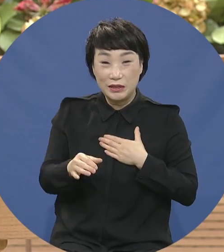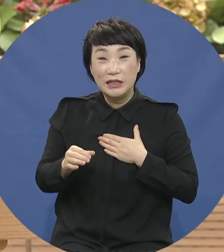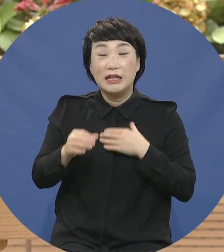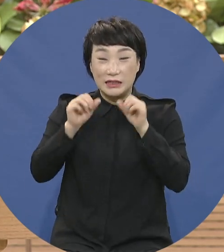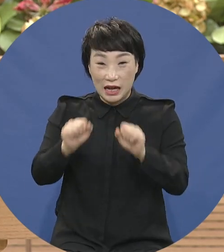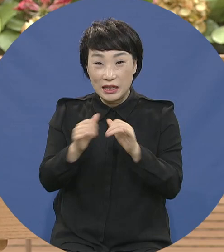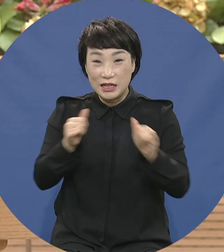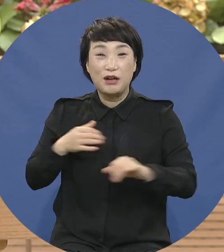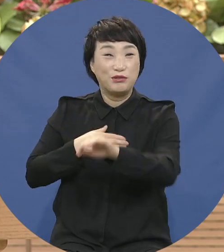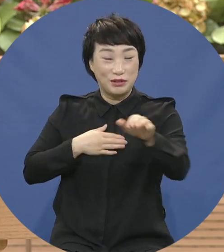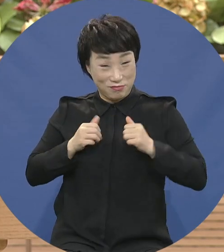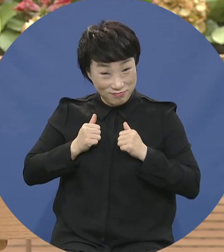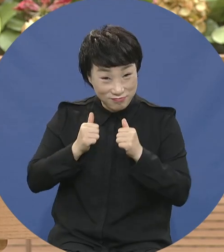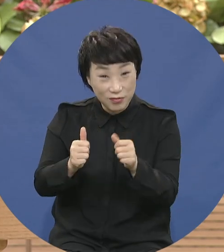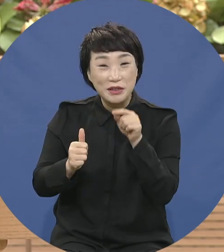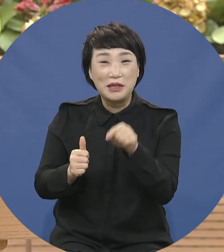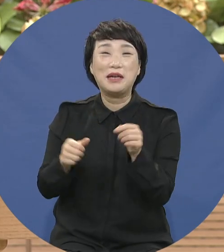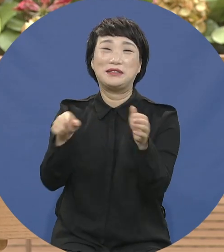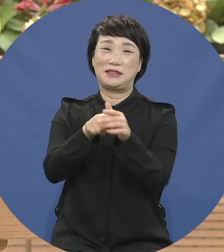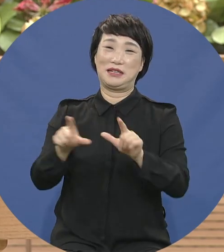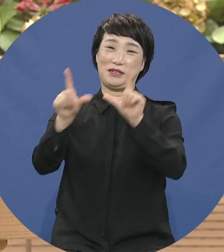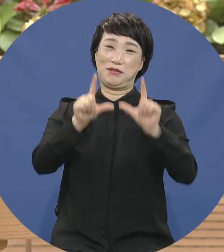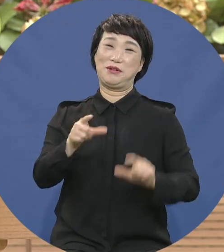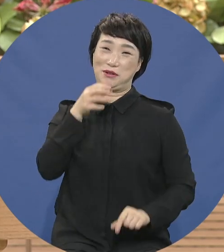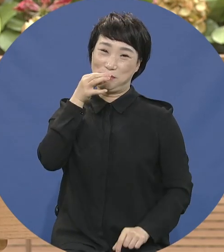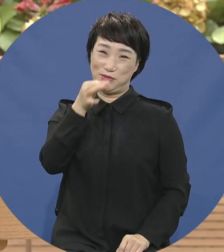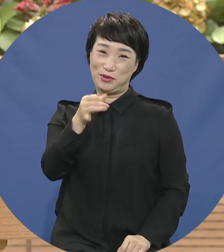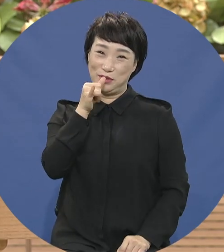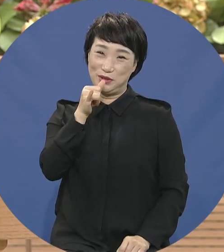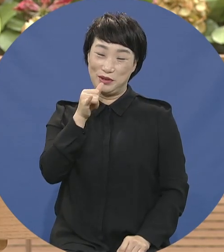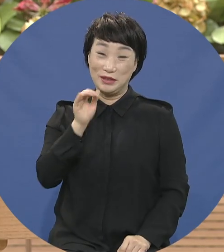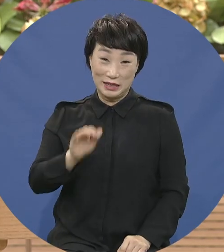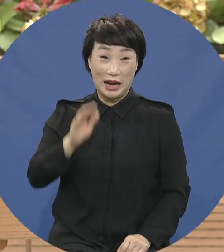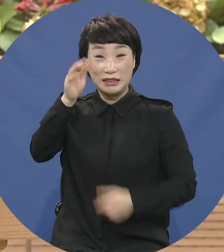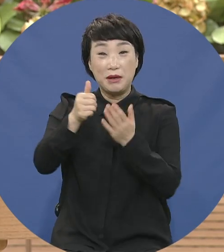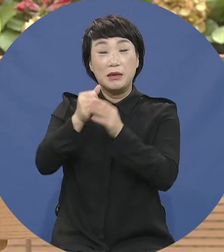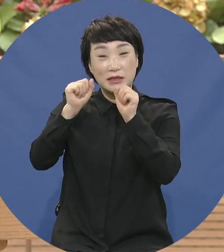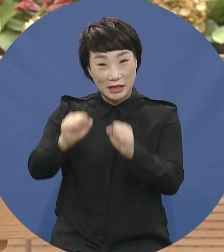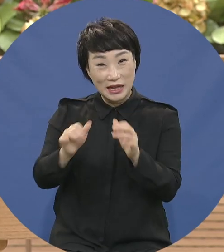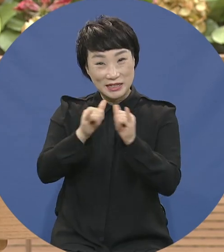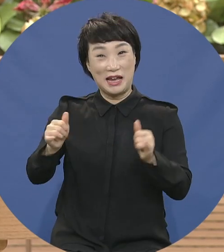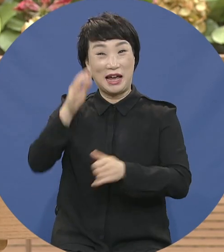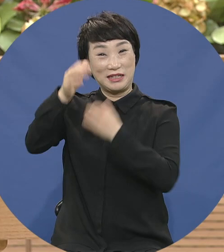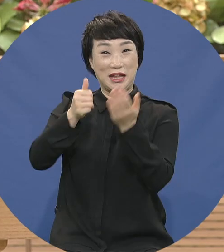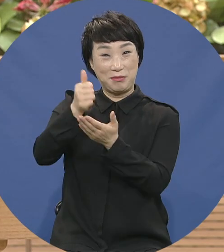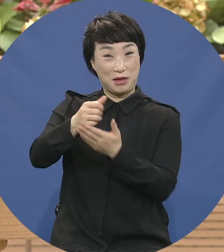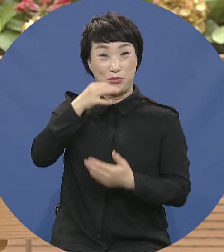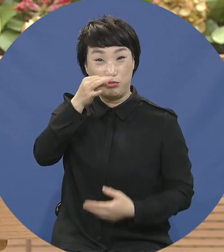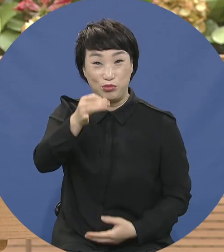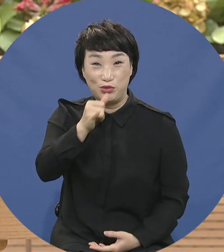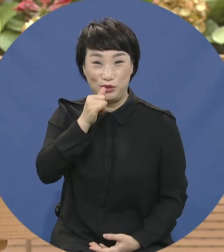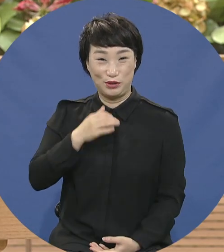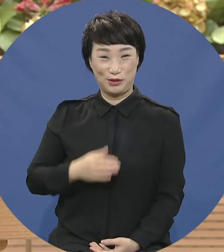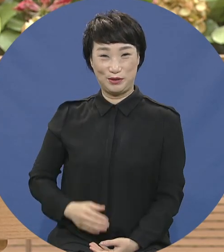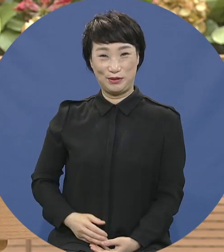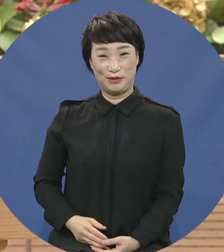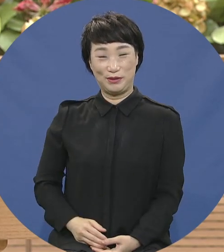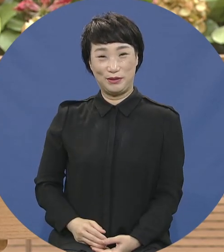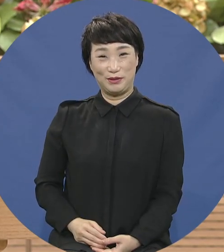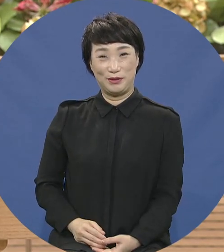산자들이 하는 것이 신앙생활이라 이 말입니다. 그래서 하나님은 산자의 하나님이라고 했습니다.